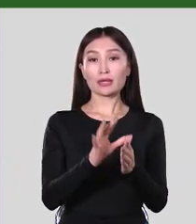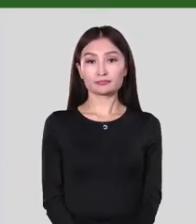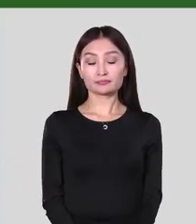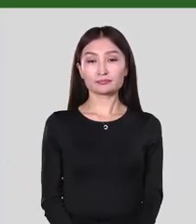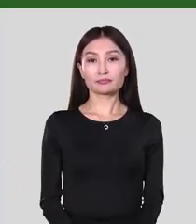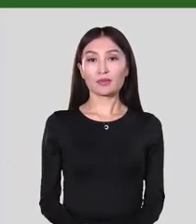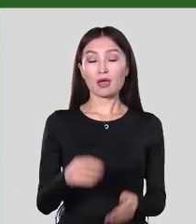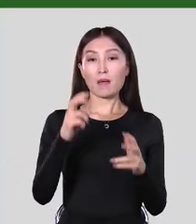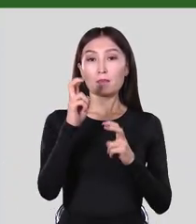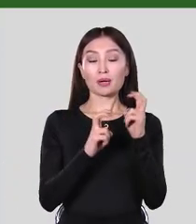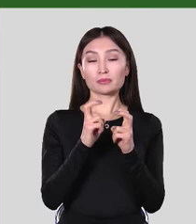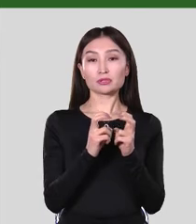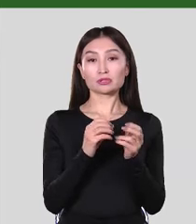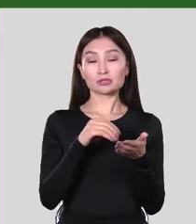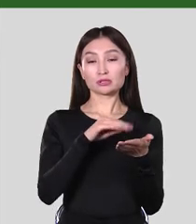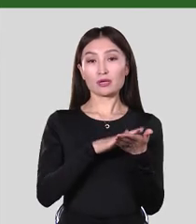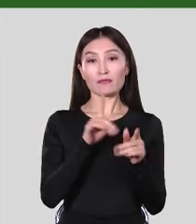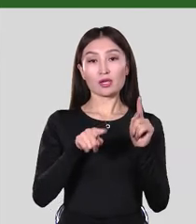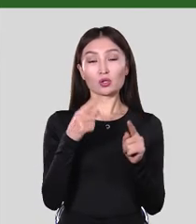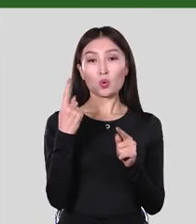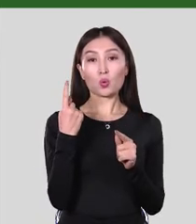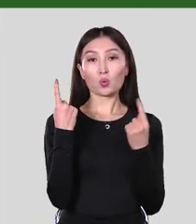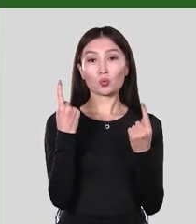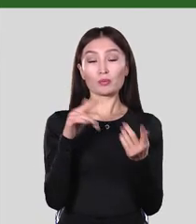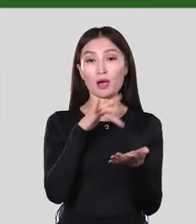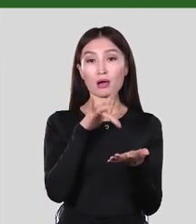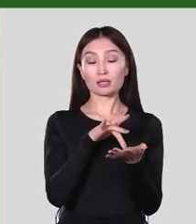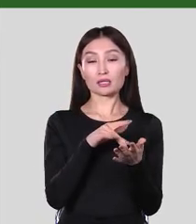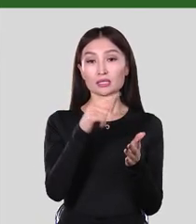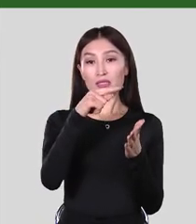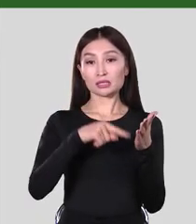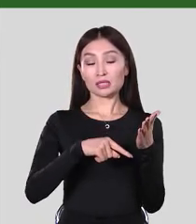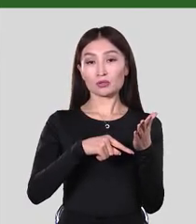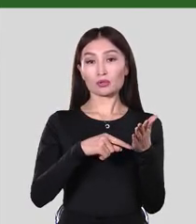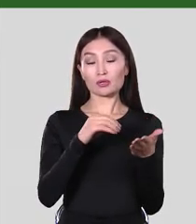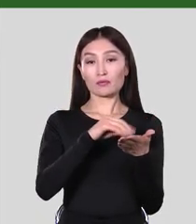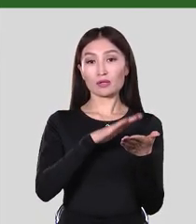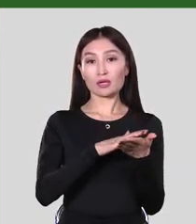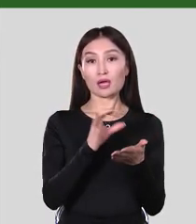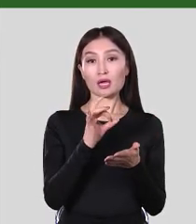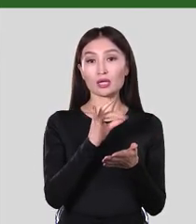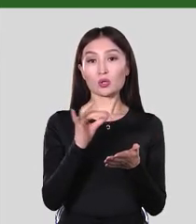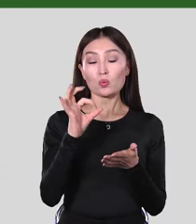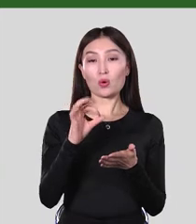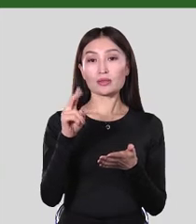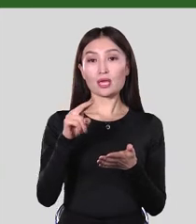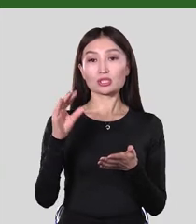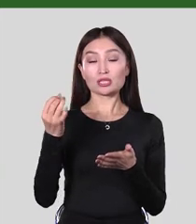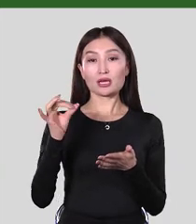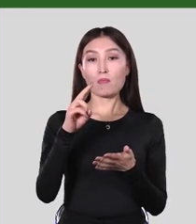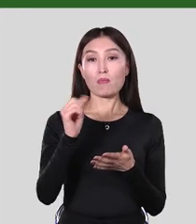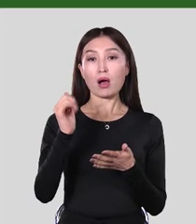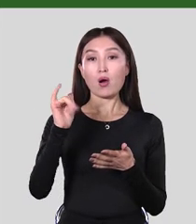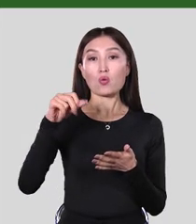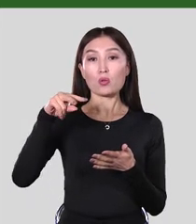компьютеры. Промышленность сосредоточена в некоторых крупных городах, среди которых выделяются Рио-де-Жанейро и